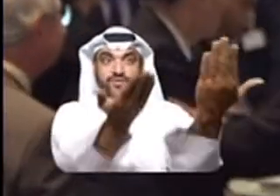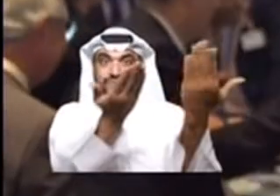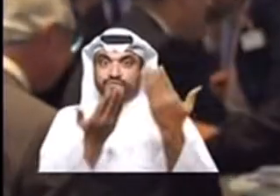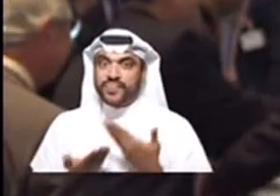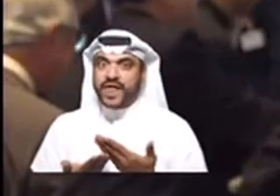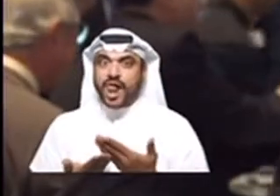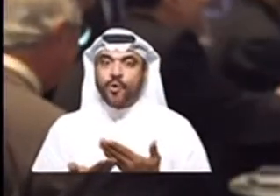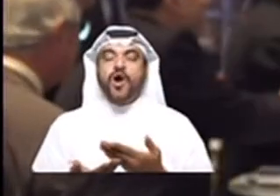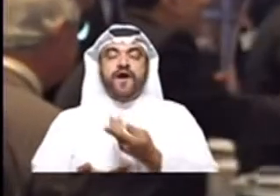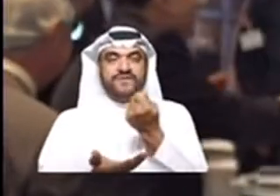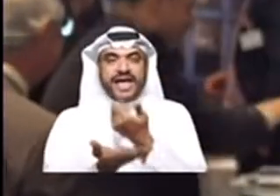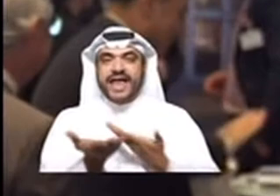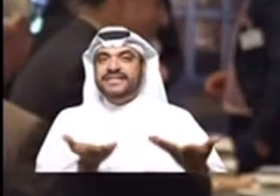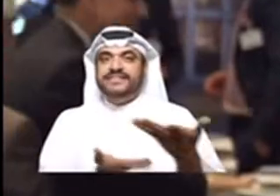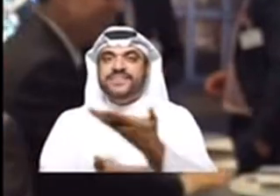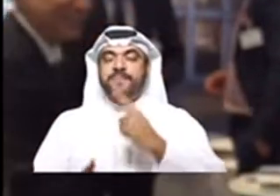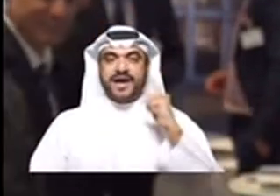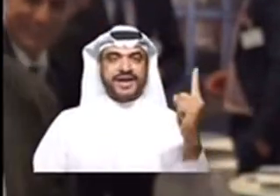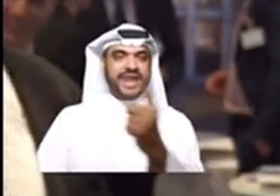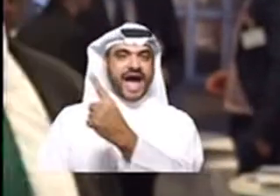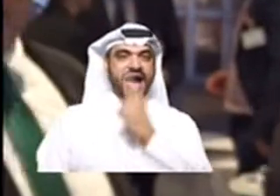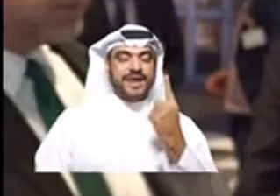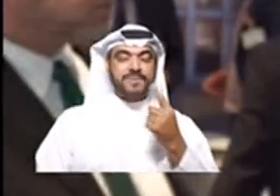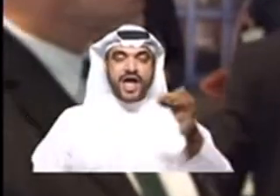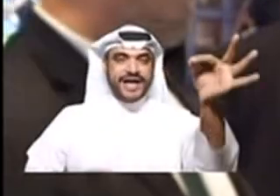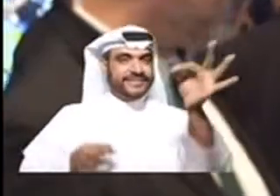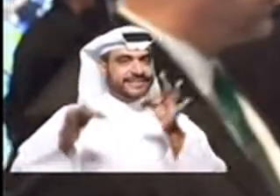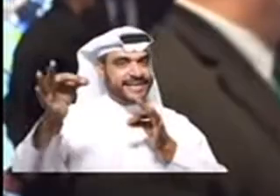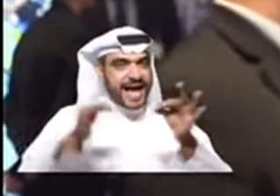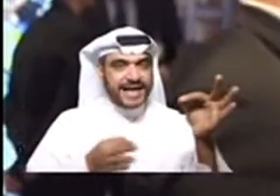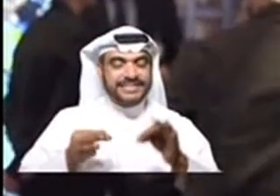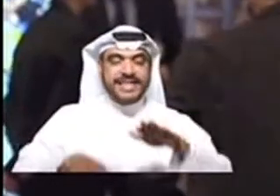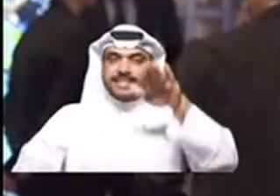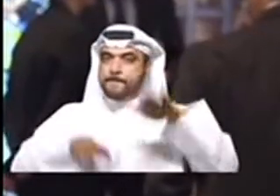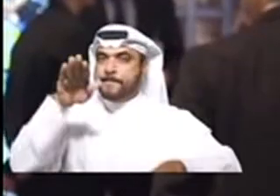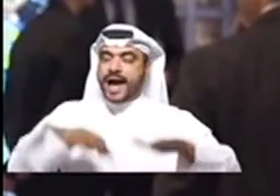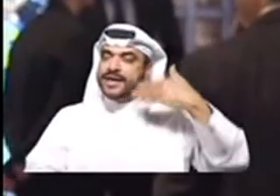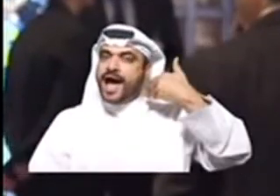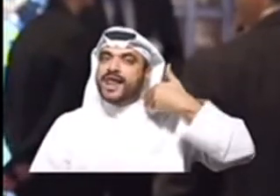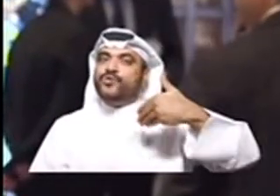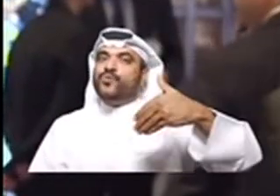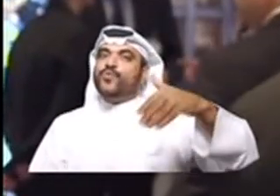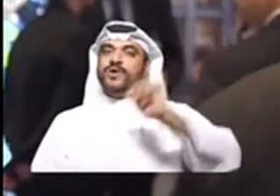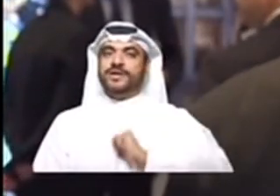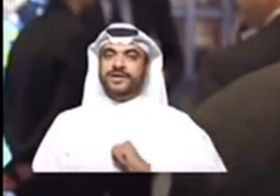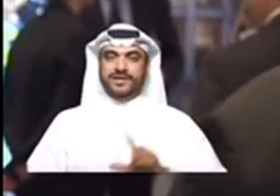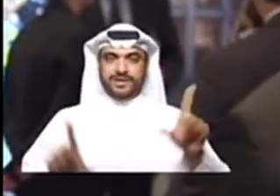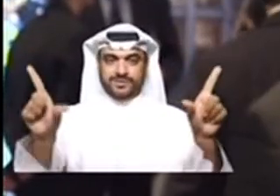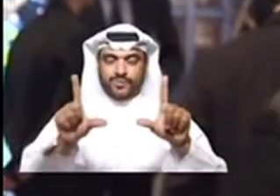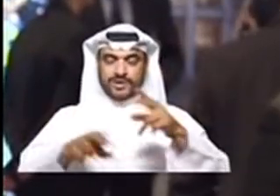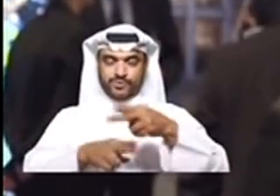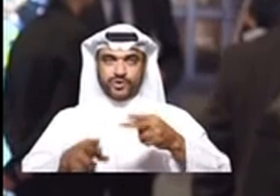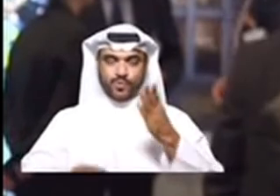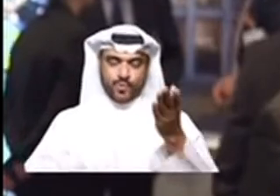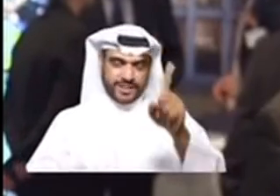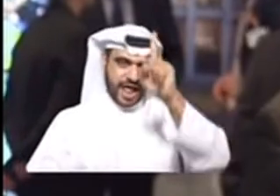قبلة للاستثمار العالمي من خلال سياسات مالية مستدامة وشراكات